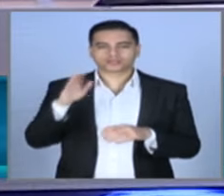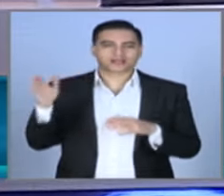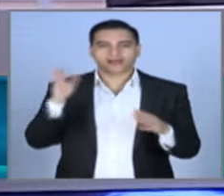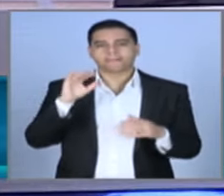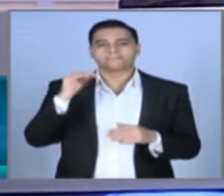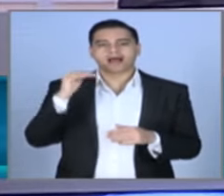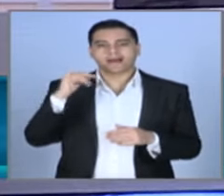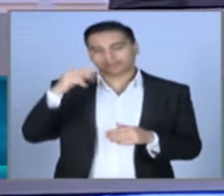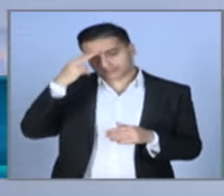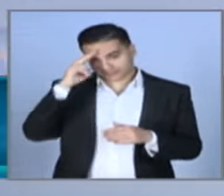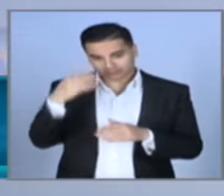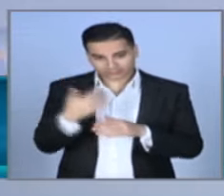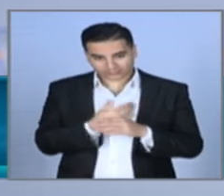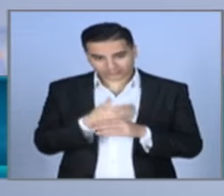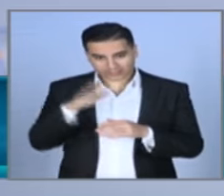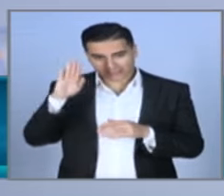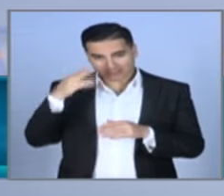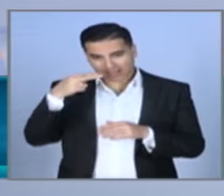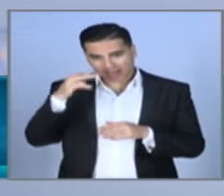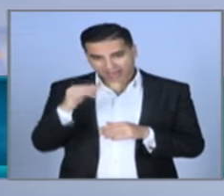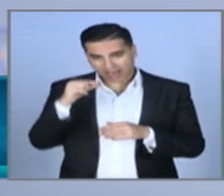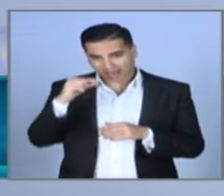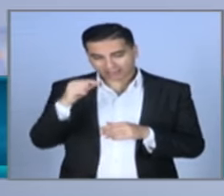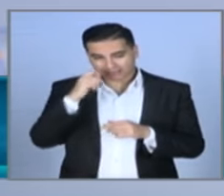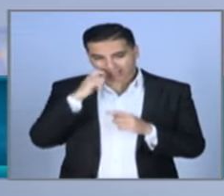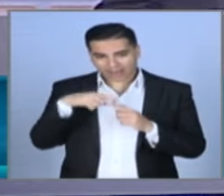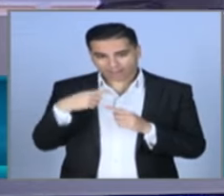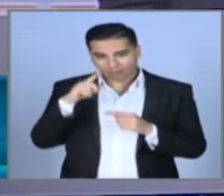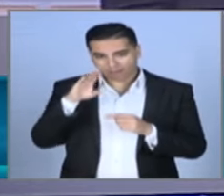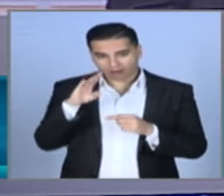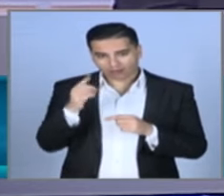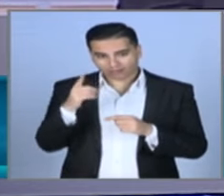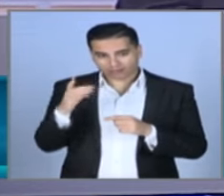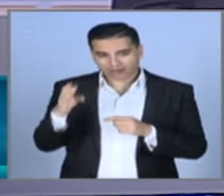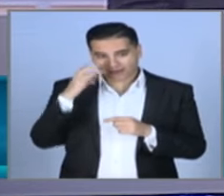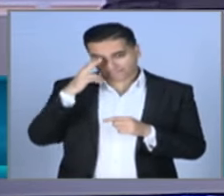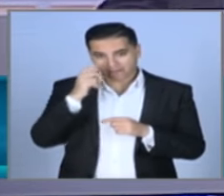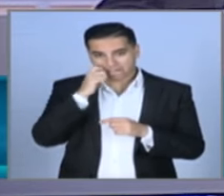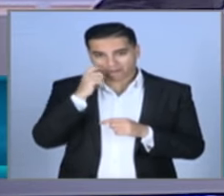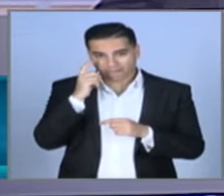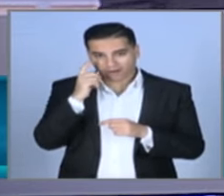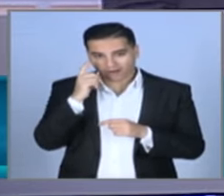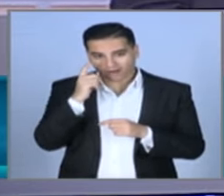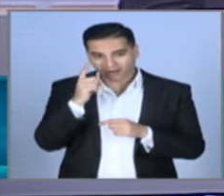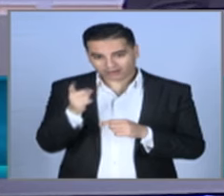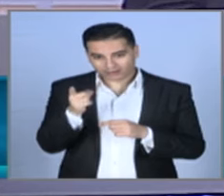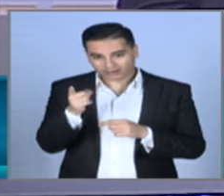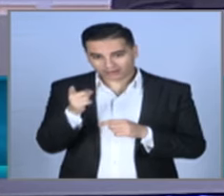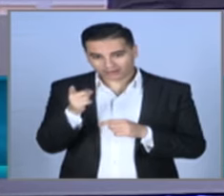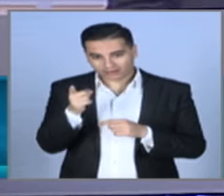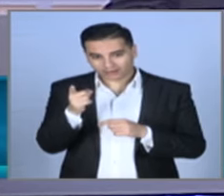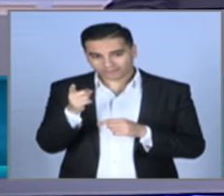إجابتك؟ سعيد أبو بكر. سعيد أبو بكر، دي إجابتك ولا إجابة باباك؟ إجابة بابا. طب باباك ما نجاوبش